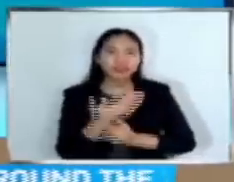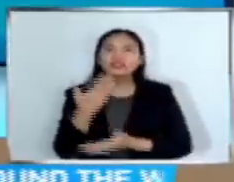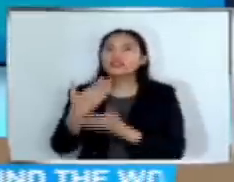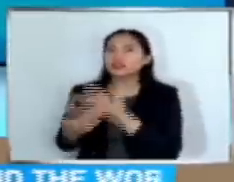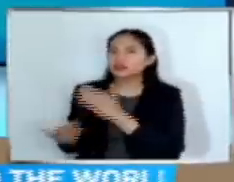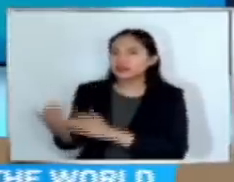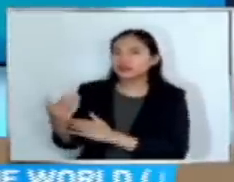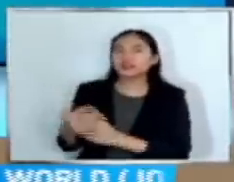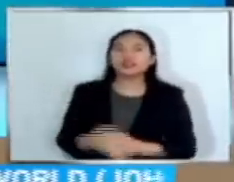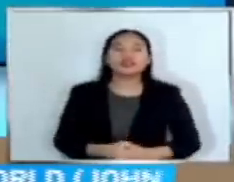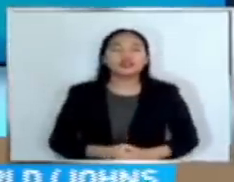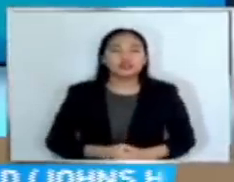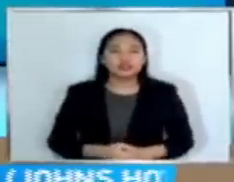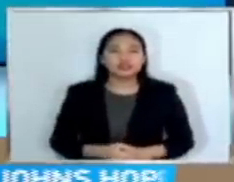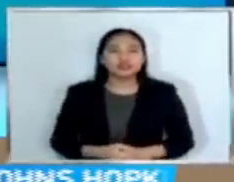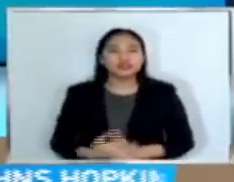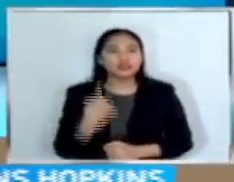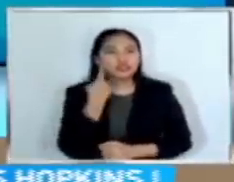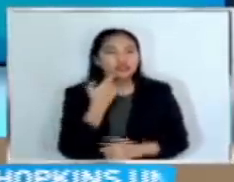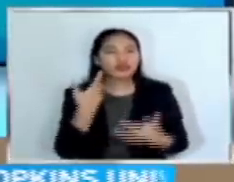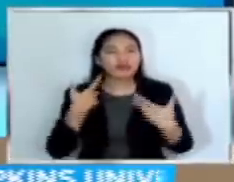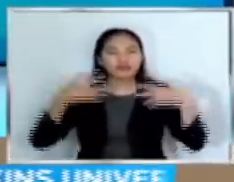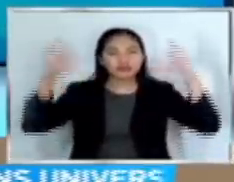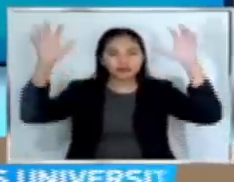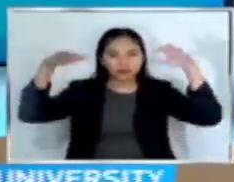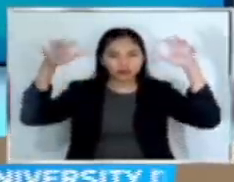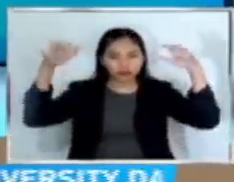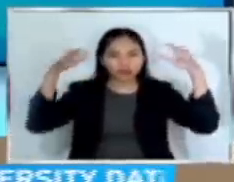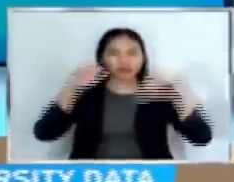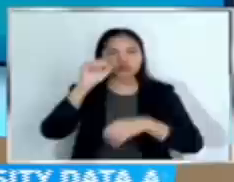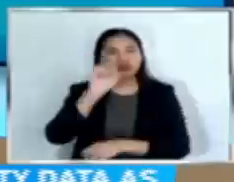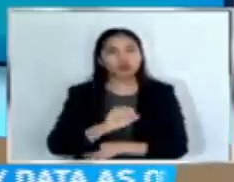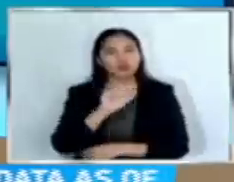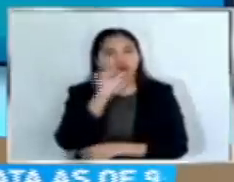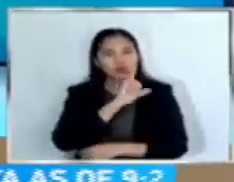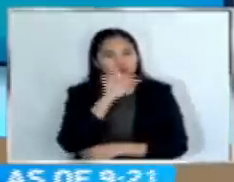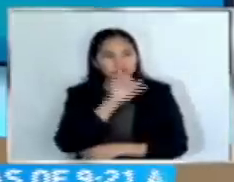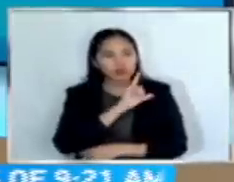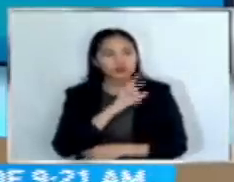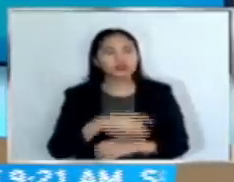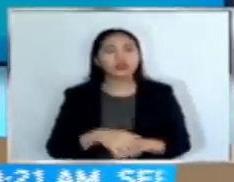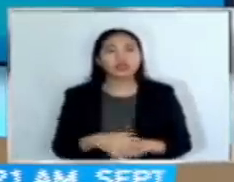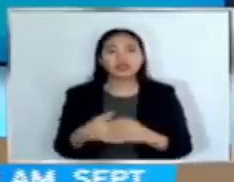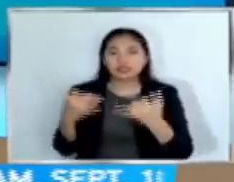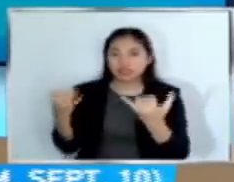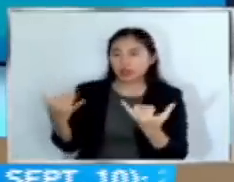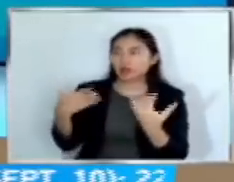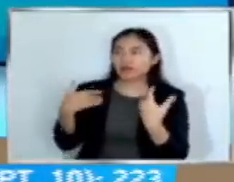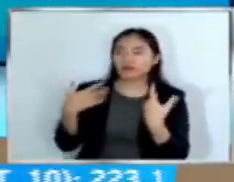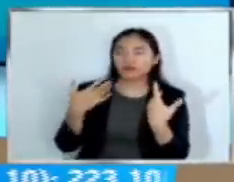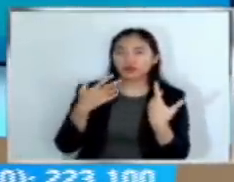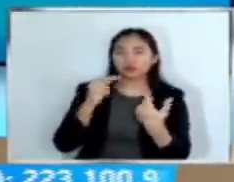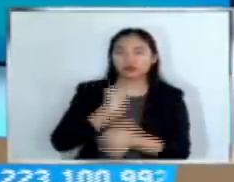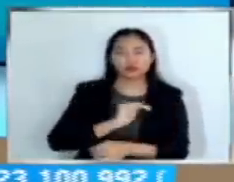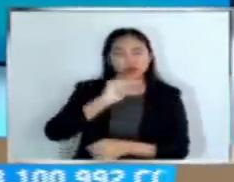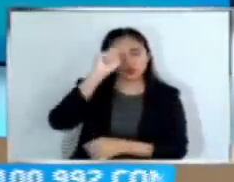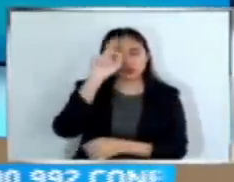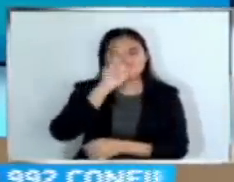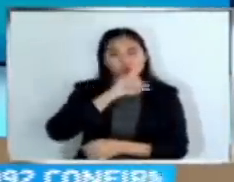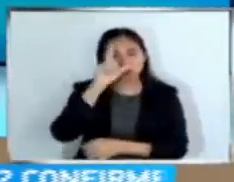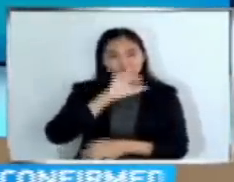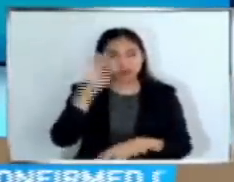naging maulan sa Southern Luzon at Northern section naman, yung uulanin itong ng Houston itong ngayong weekend, itong pumasok na bagong